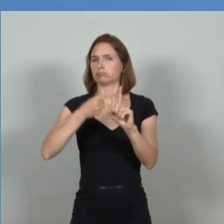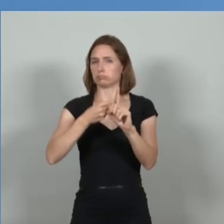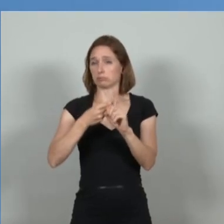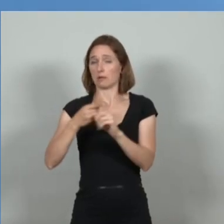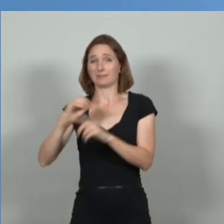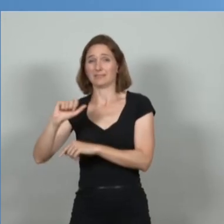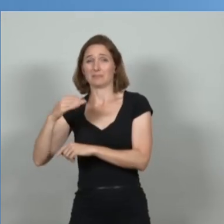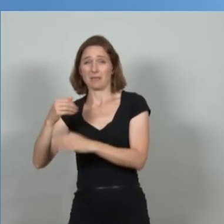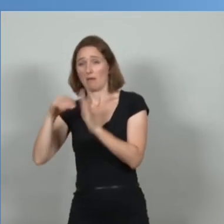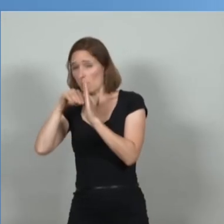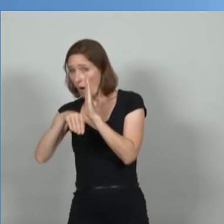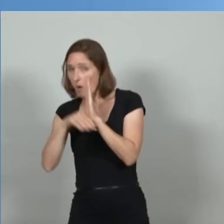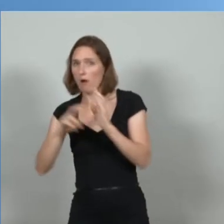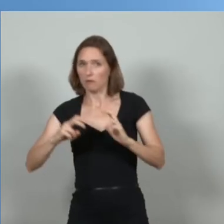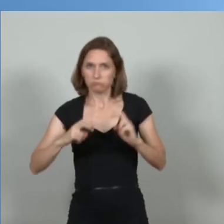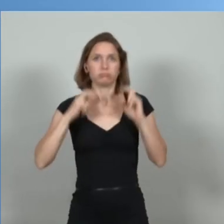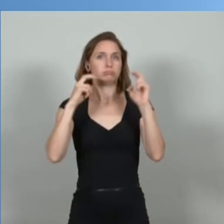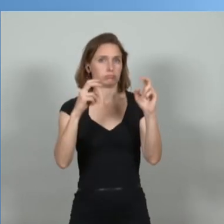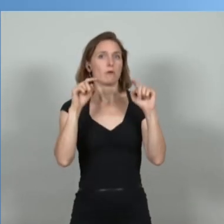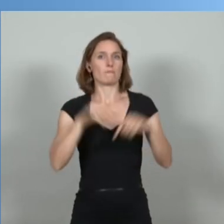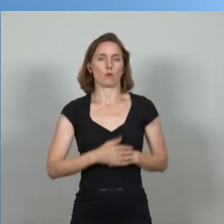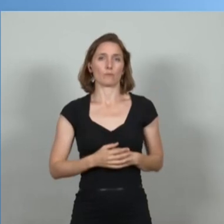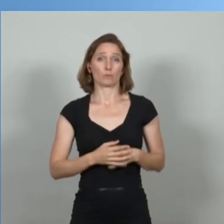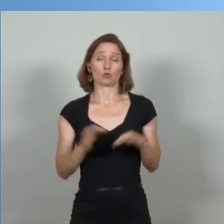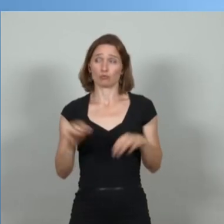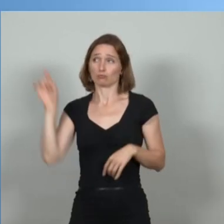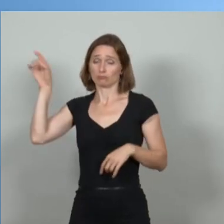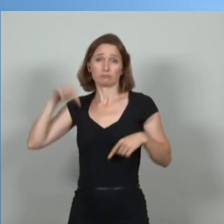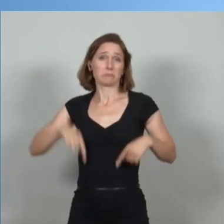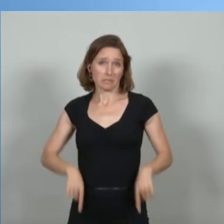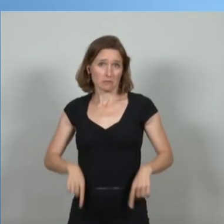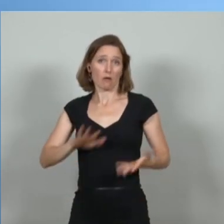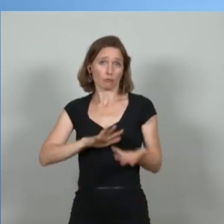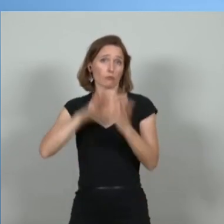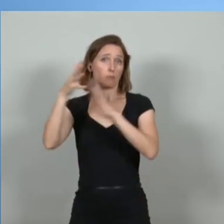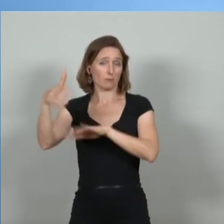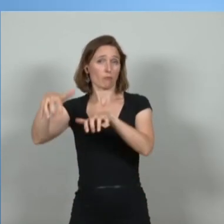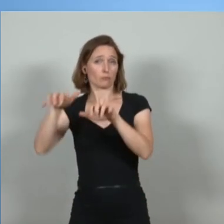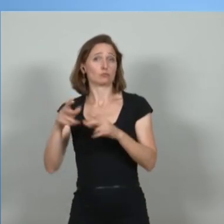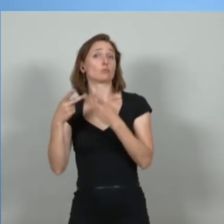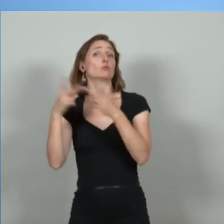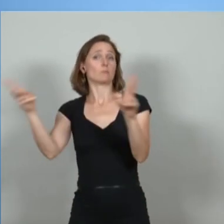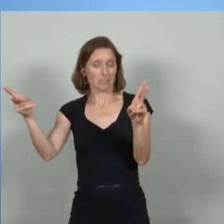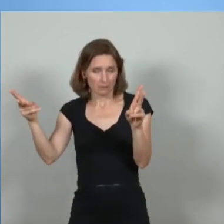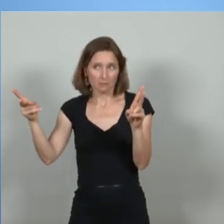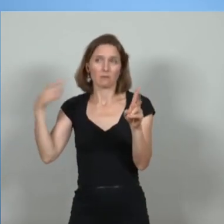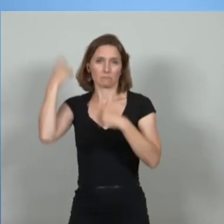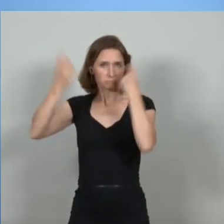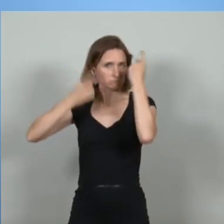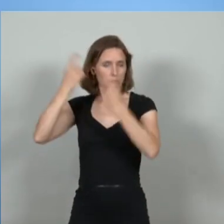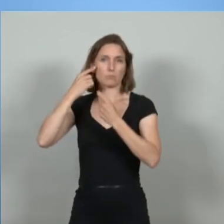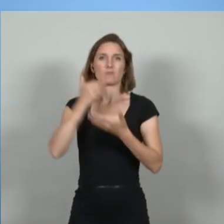décrets ont dû être pris en ce sens par le ministère de la transformation et de la fonction publique pour remettre à niveau les rémunérations